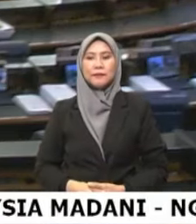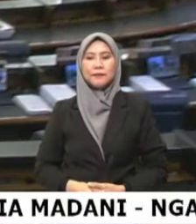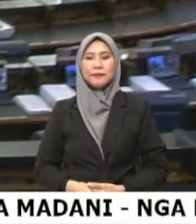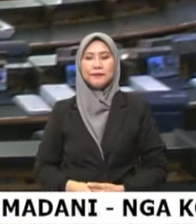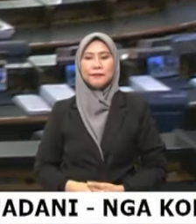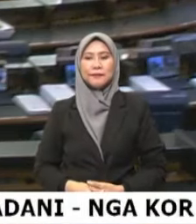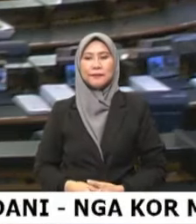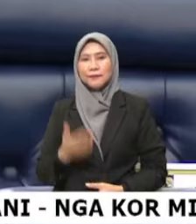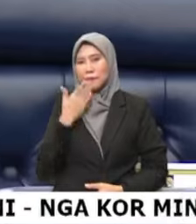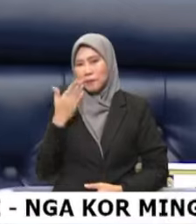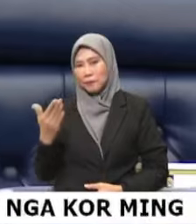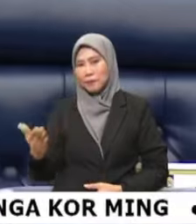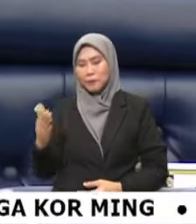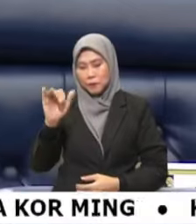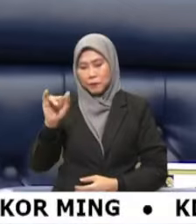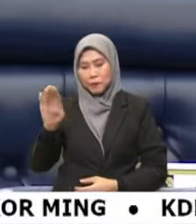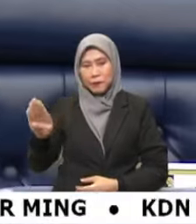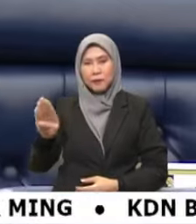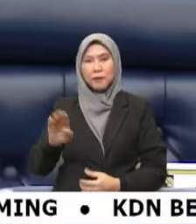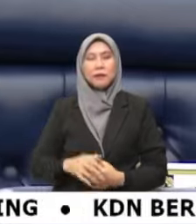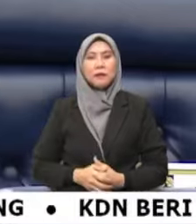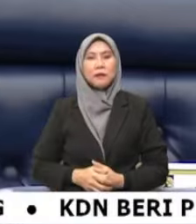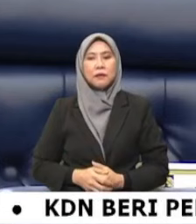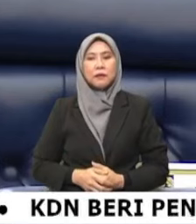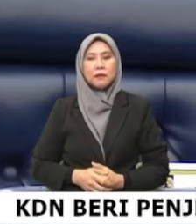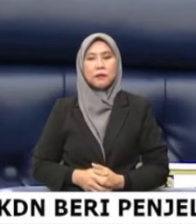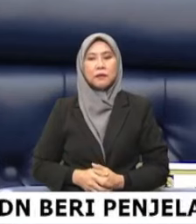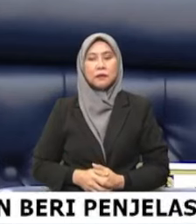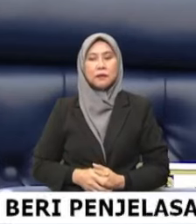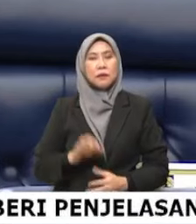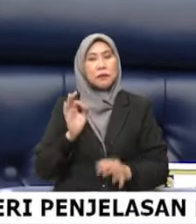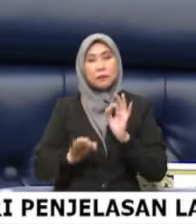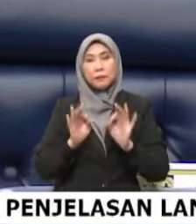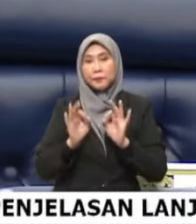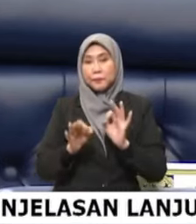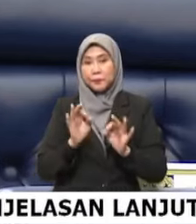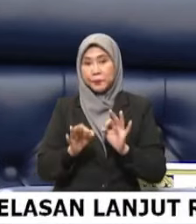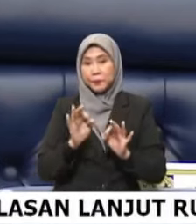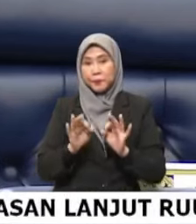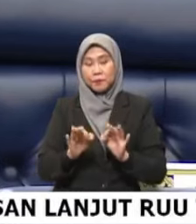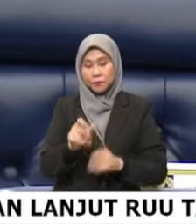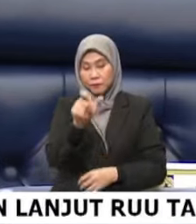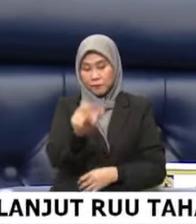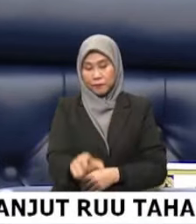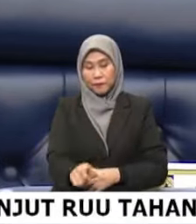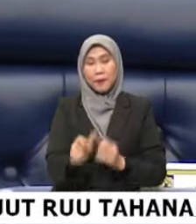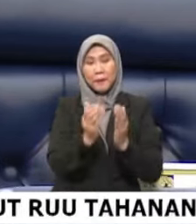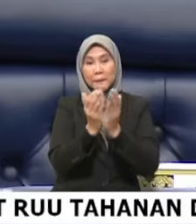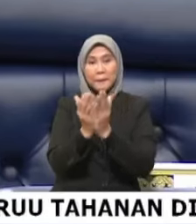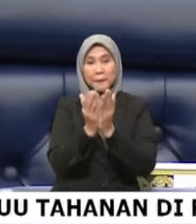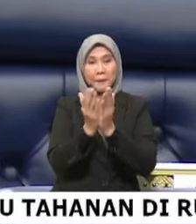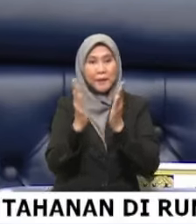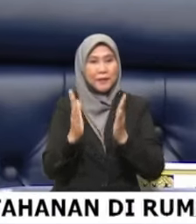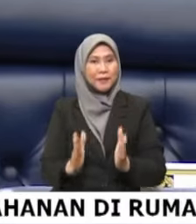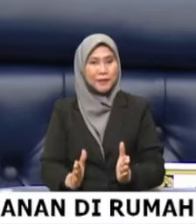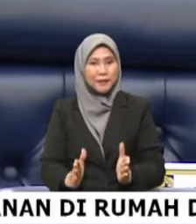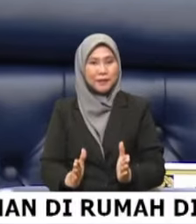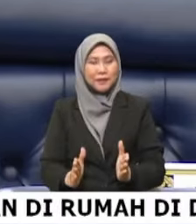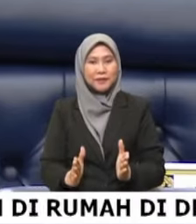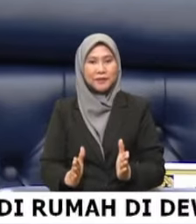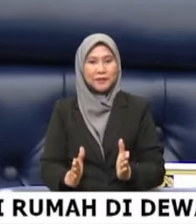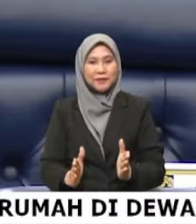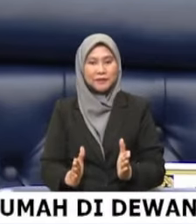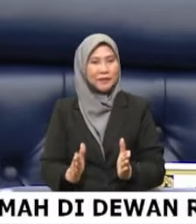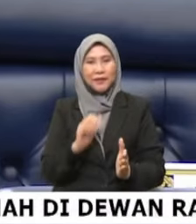Terima kasih, Yang Berhormat. Yang Berhormat pun seorang peguam. Kalau seseorang murid itu tidak atau student itu